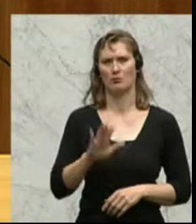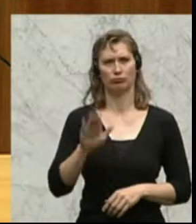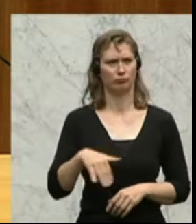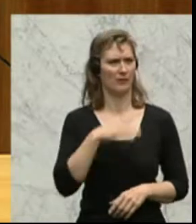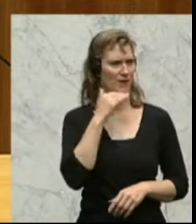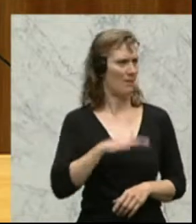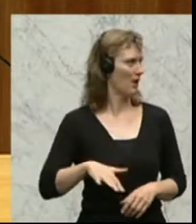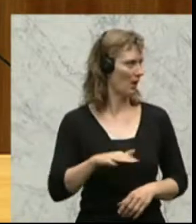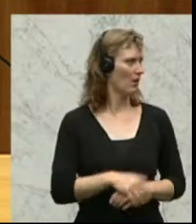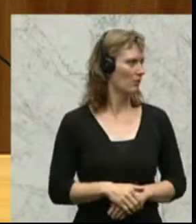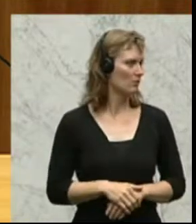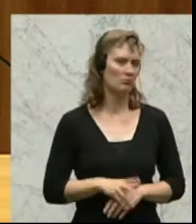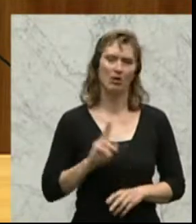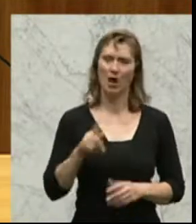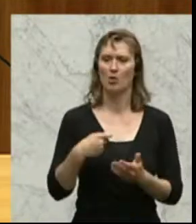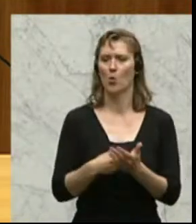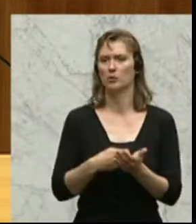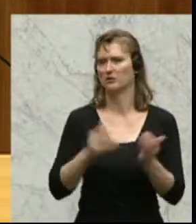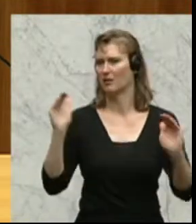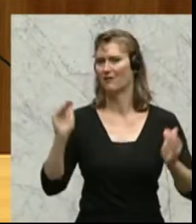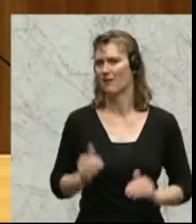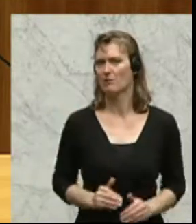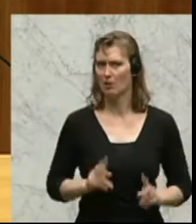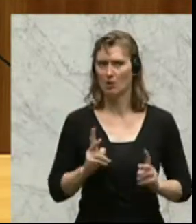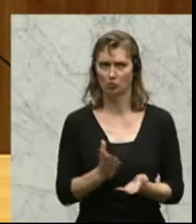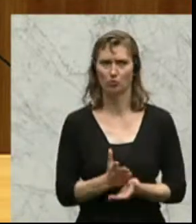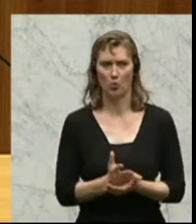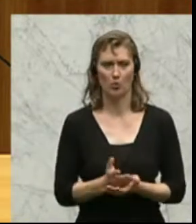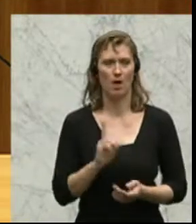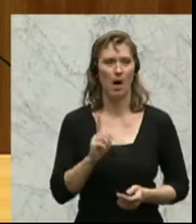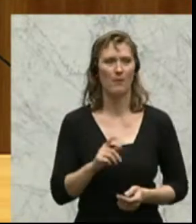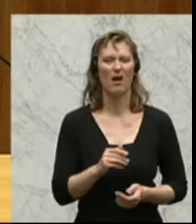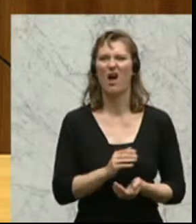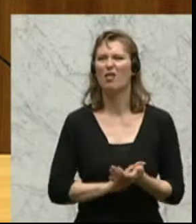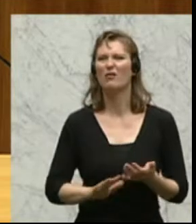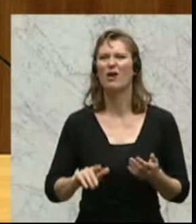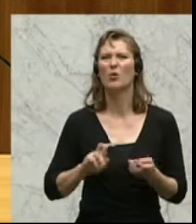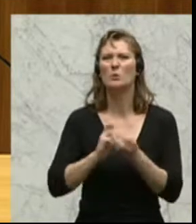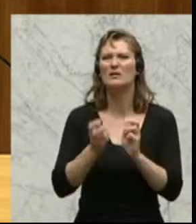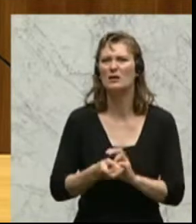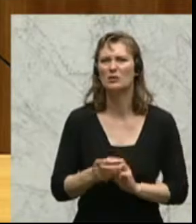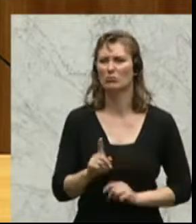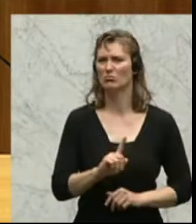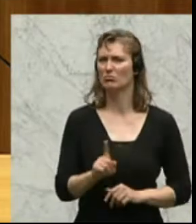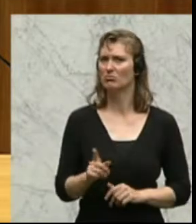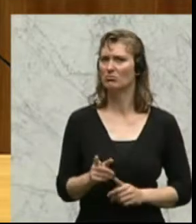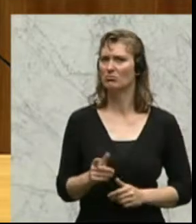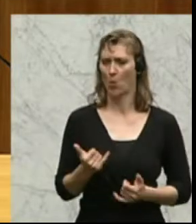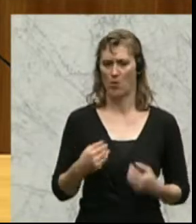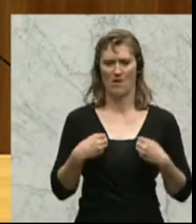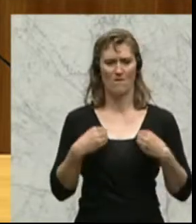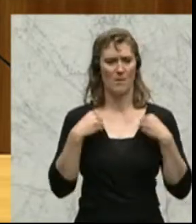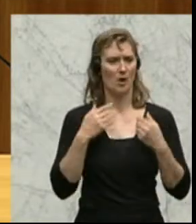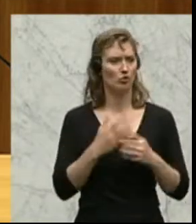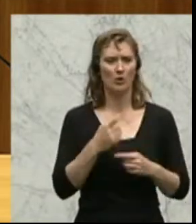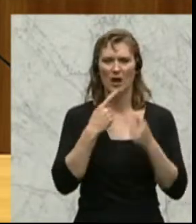wo man die Kosten senken kann. Aber nicht einfach in der Umsetzung. Wir haben heute Vormittag schon eine Pensionsdebatte